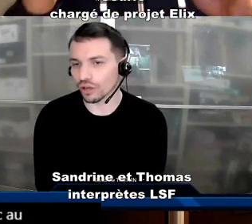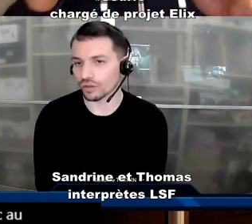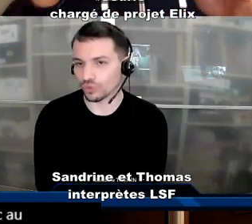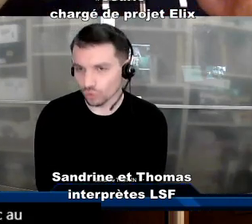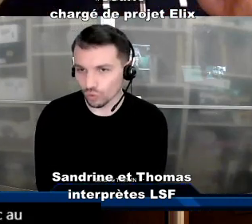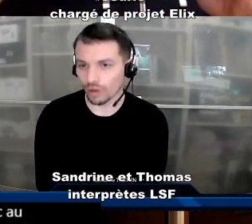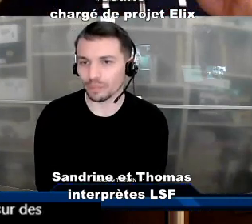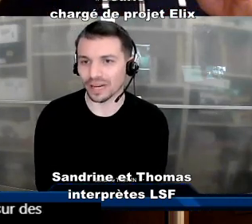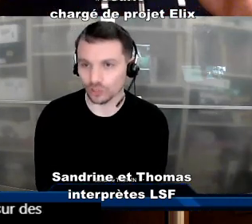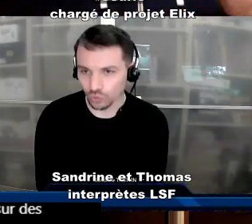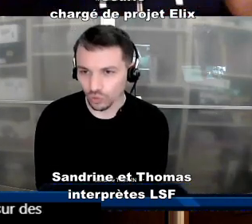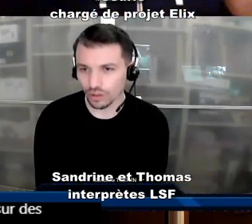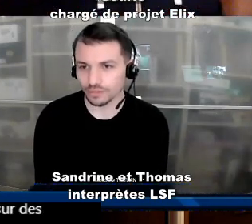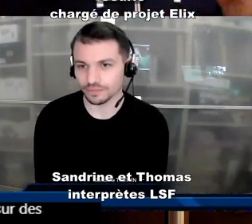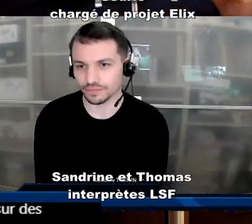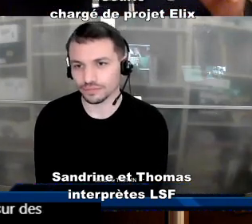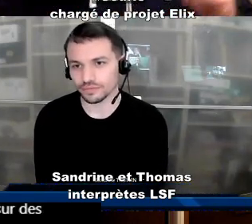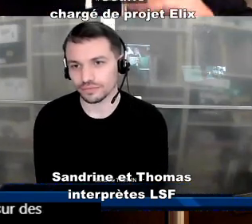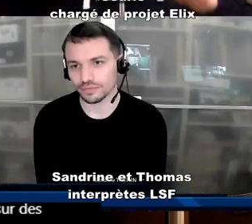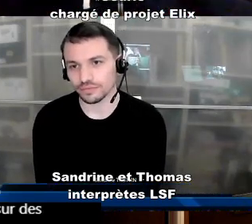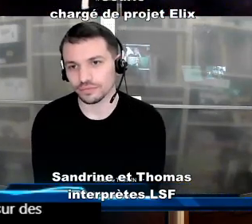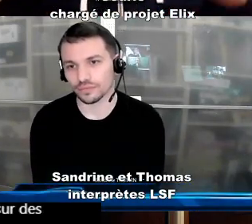6 heures de cours par jour.